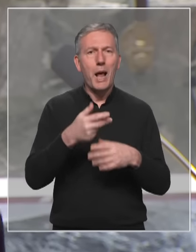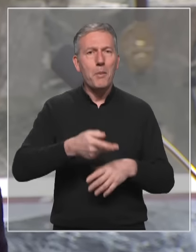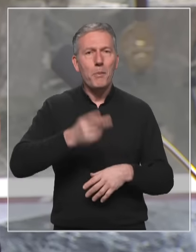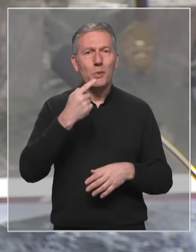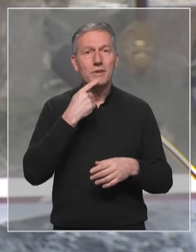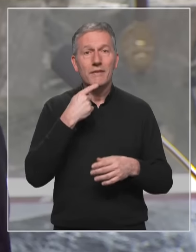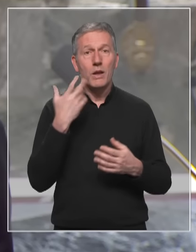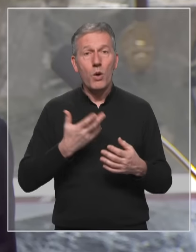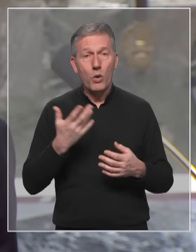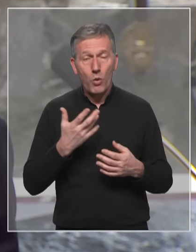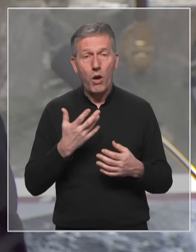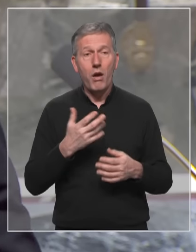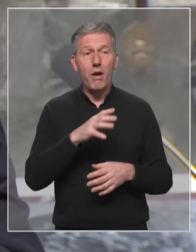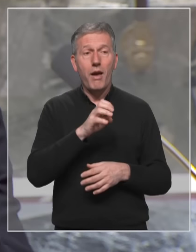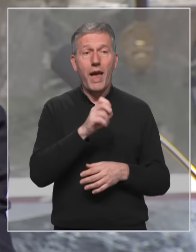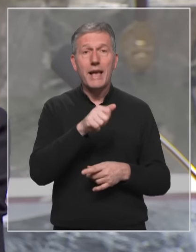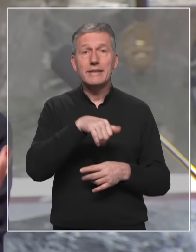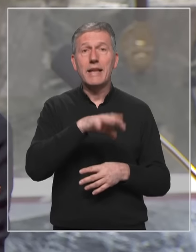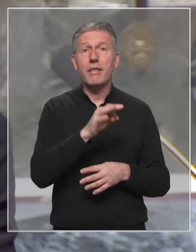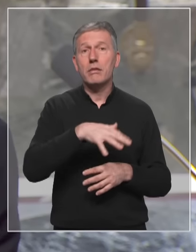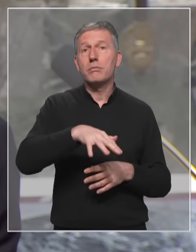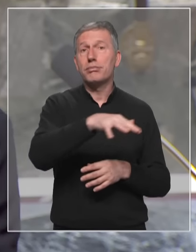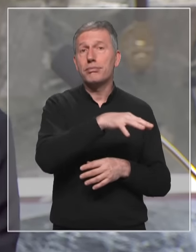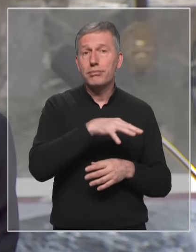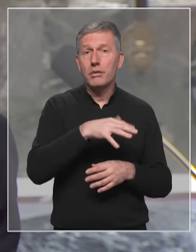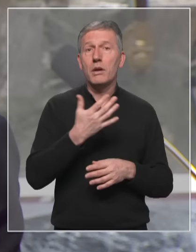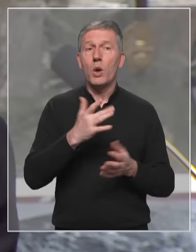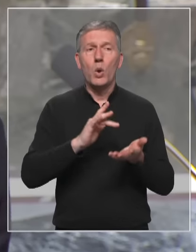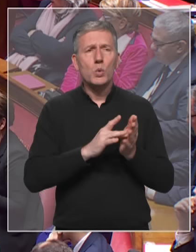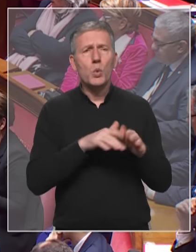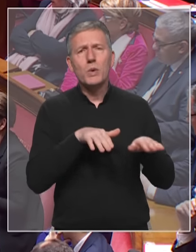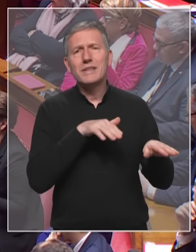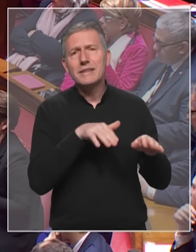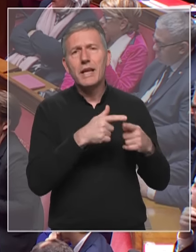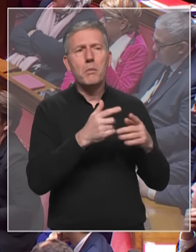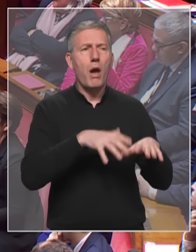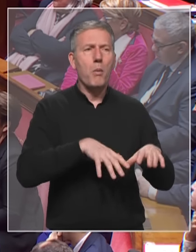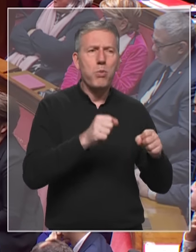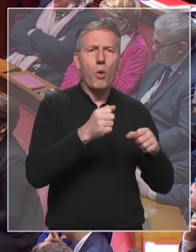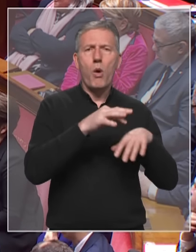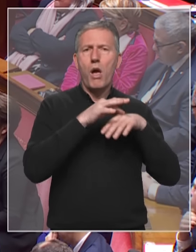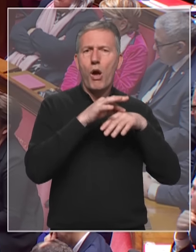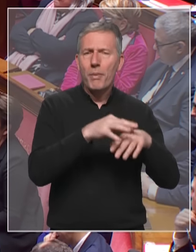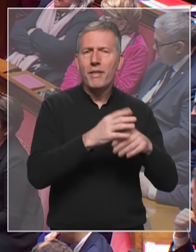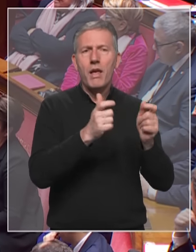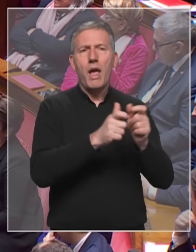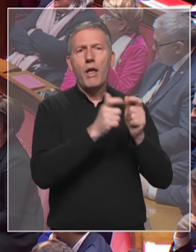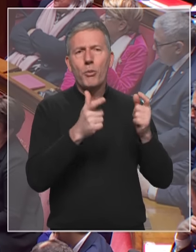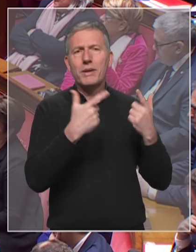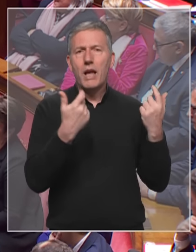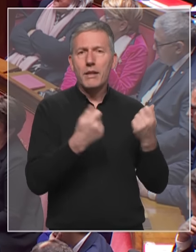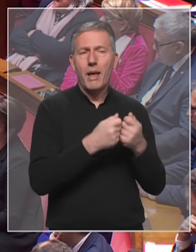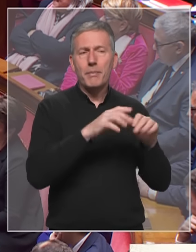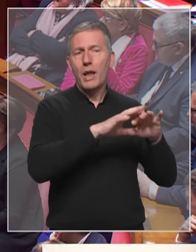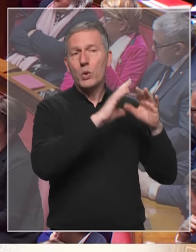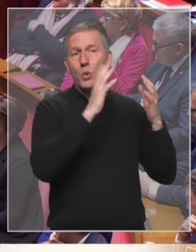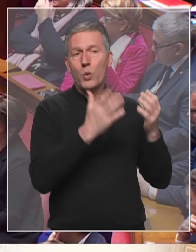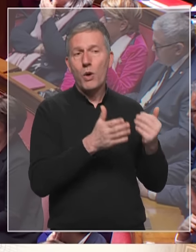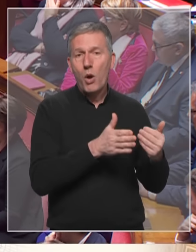rapprocher les ESAT et l'ensemble des dispositifs comme l'emploi accompagné, comme les entreprises adaptées,